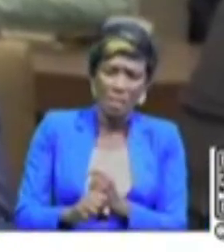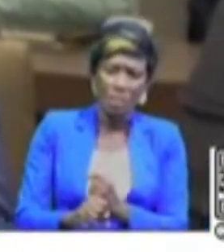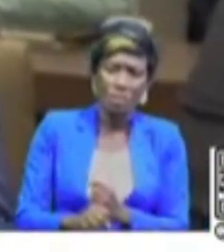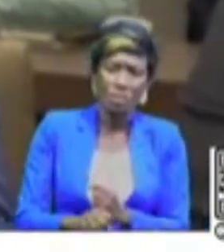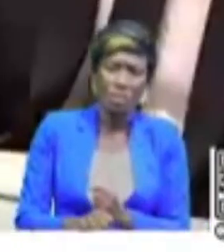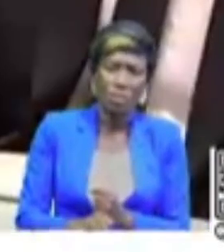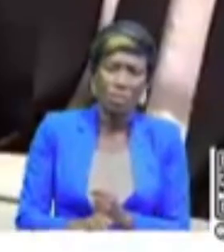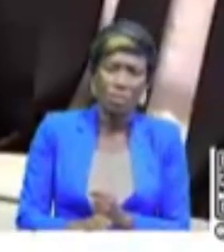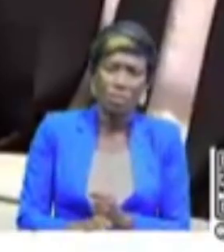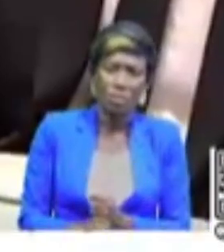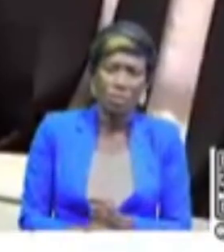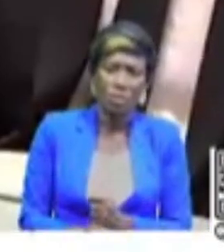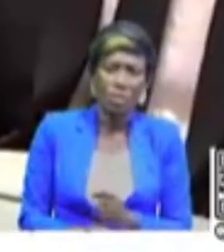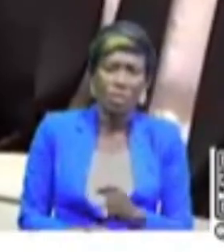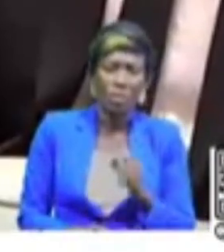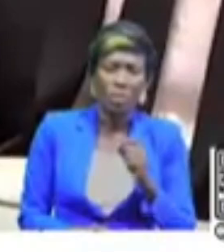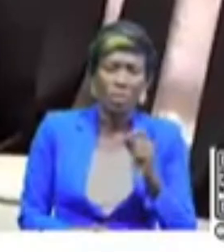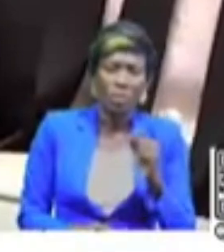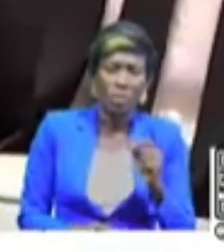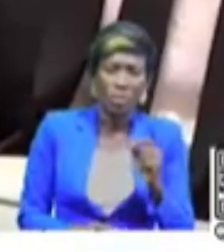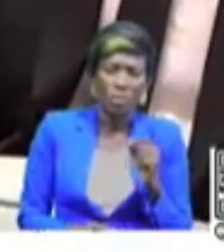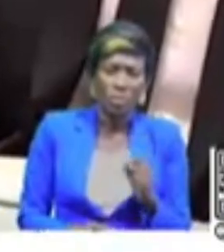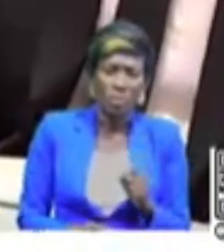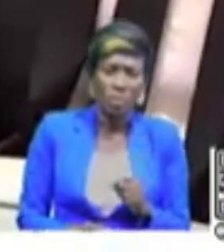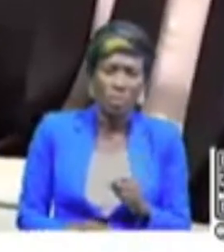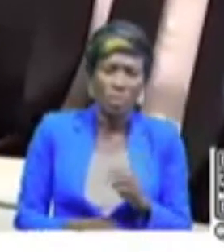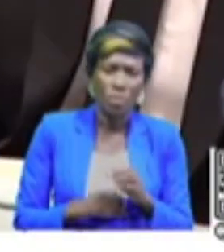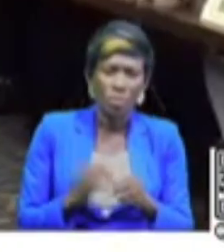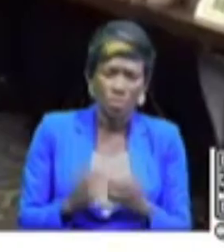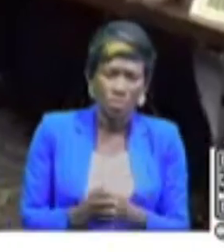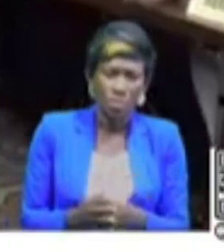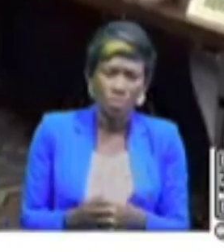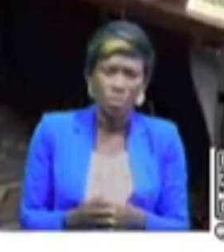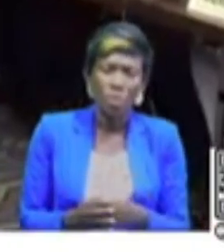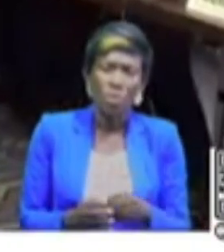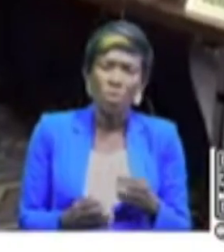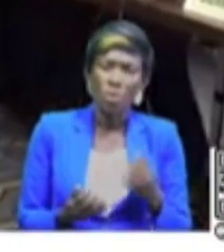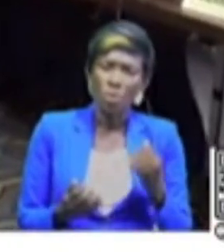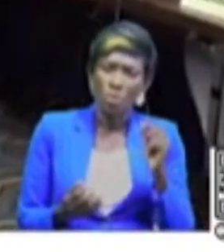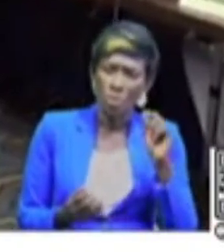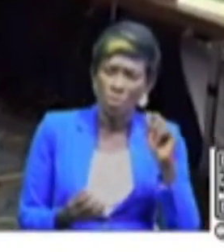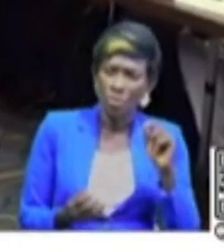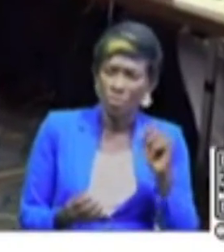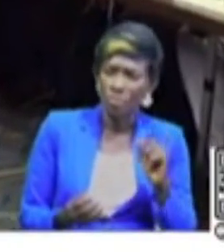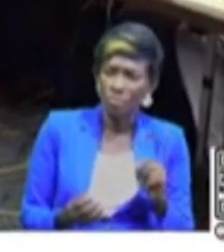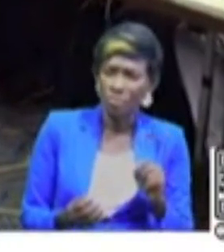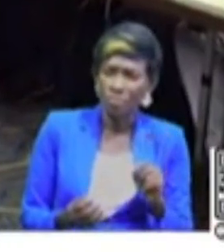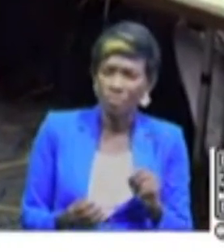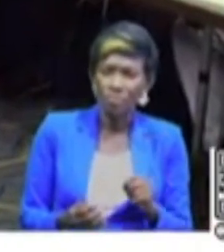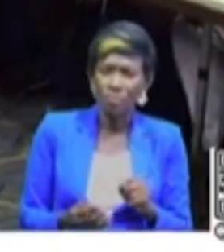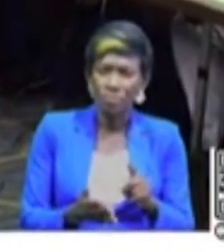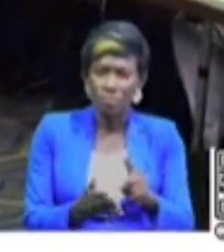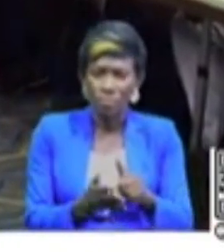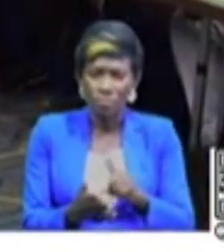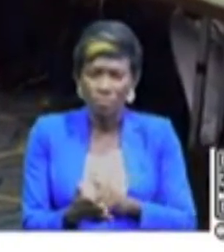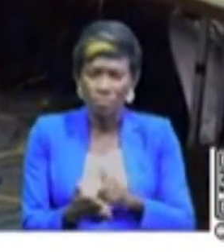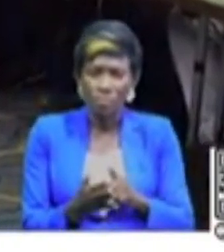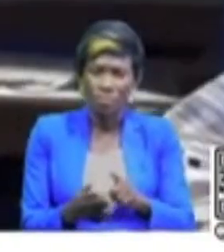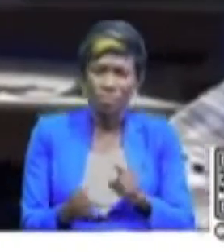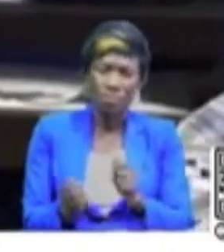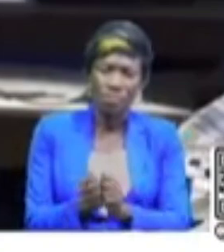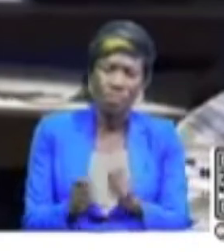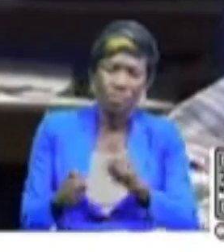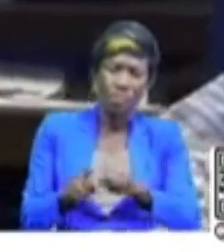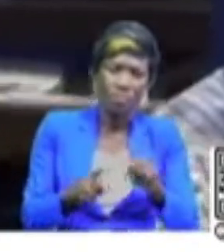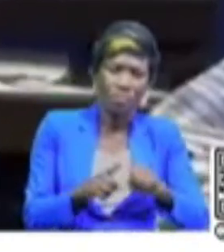décision du CPS à la levée des sanctions de plusieurs manières. Raison pour laquelle échanger avec les présidents d'institutions tels que